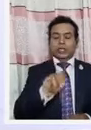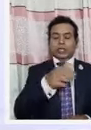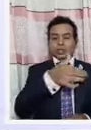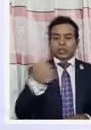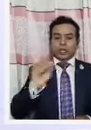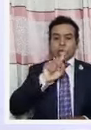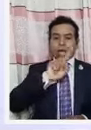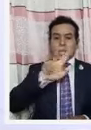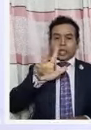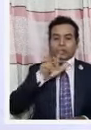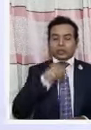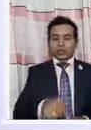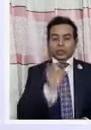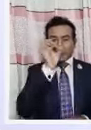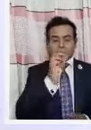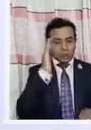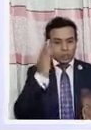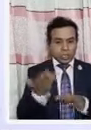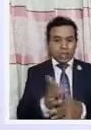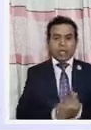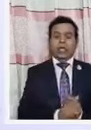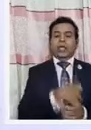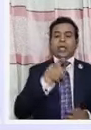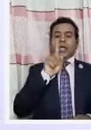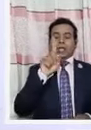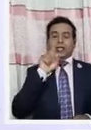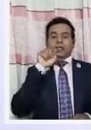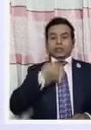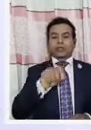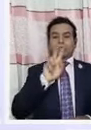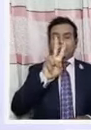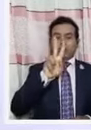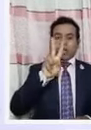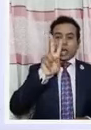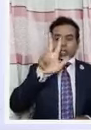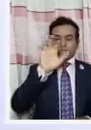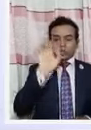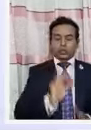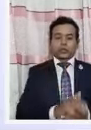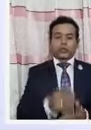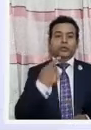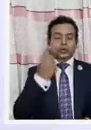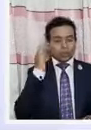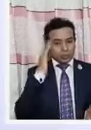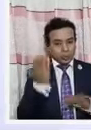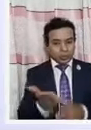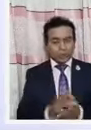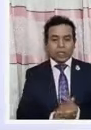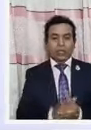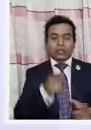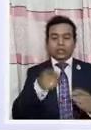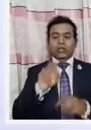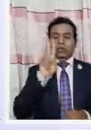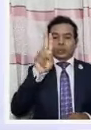37 জন, এ পর্যন্ত 2,618 জন। শনাক্ত বিবেচনায় মৃত্যুর হার